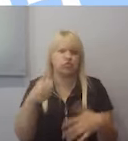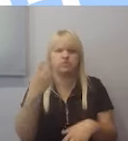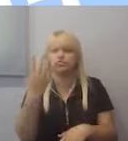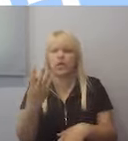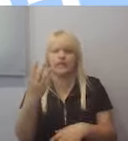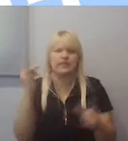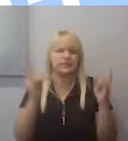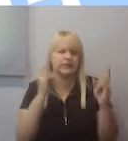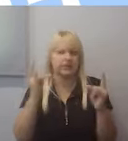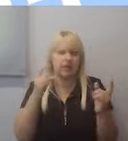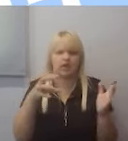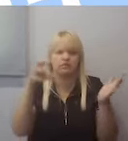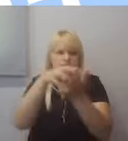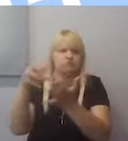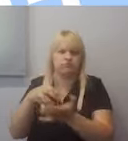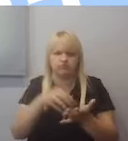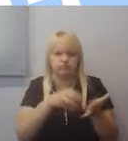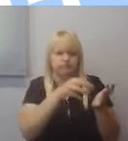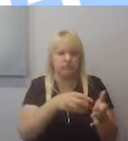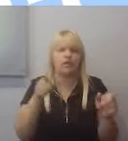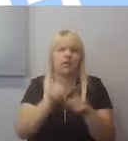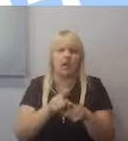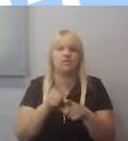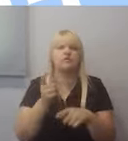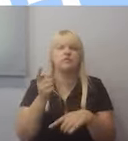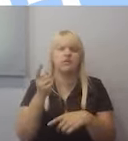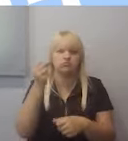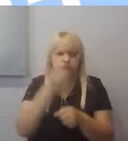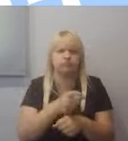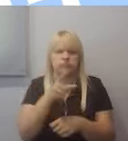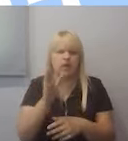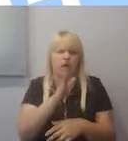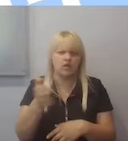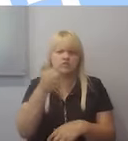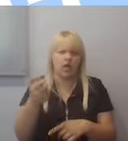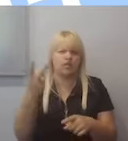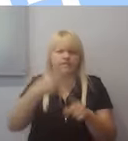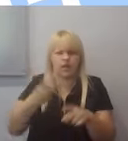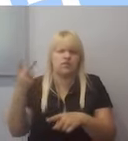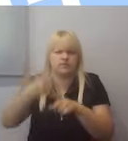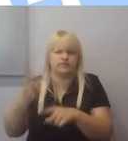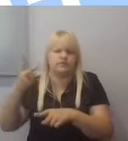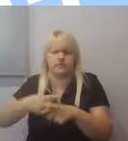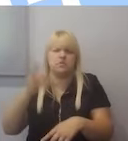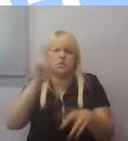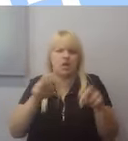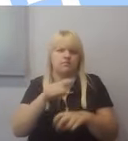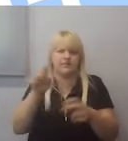sirēnas kuru arī kuras arī tiek katru gadu divreiz gadā arī pārbaudītas šo te sistēmu